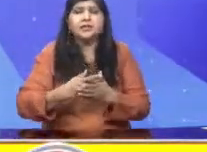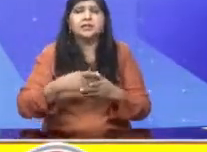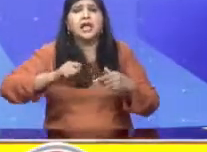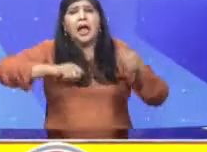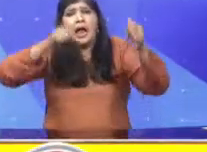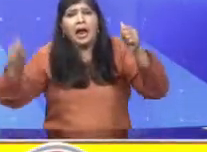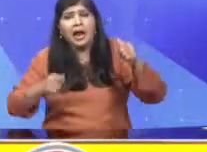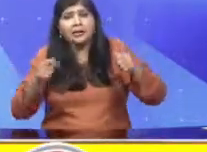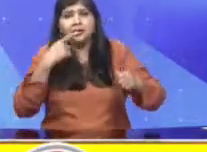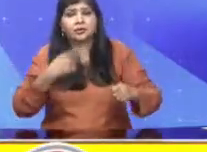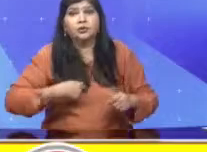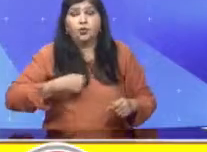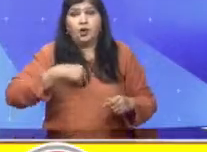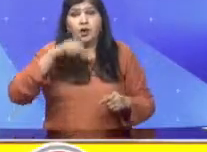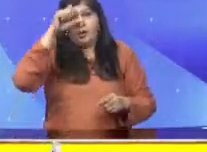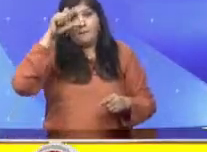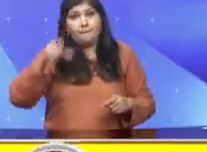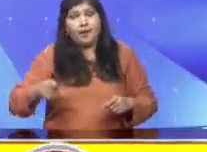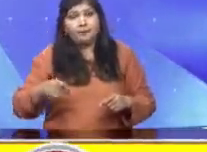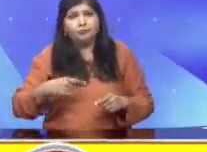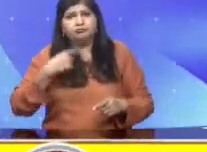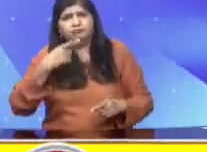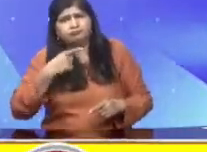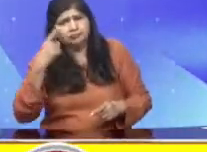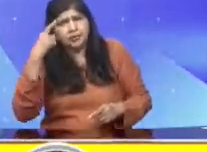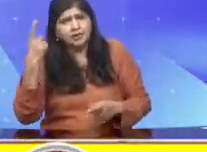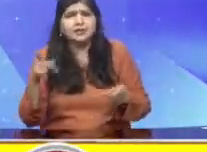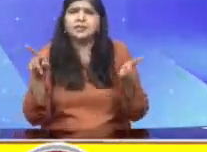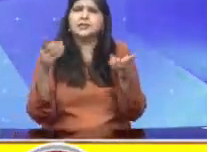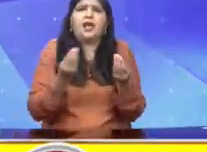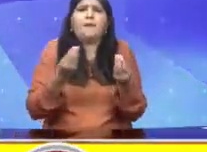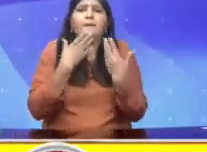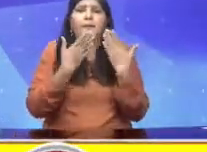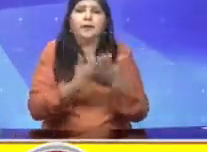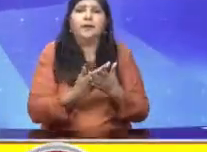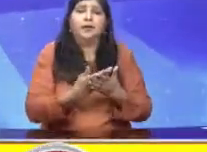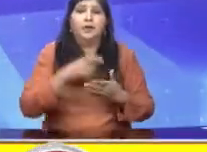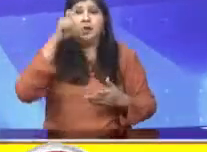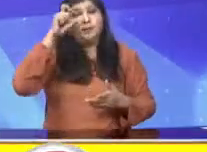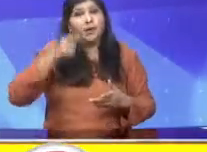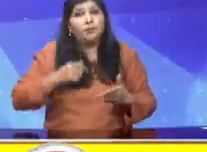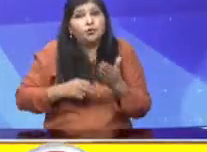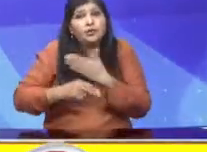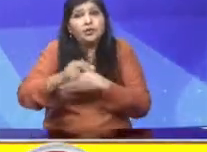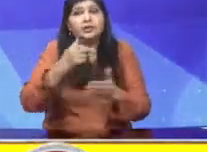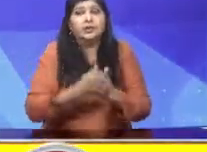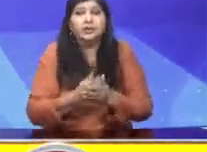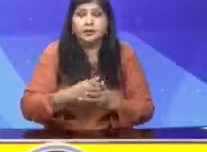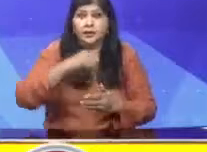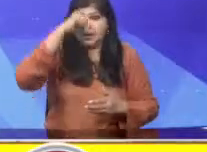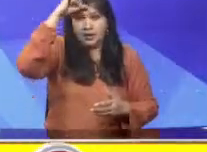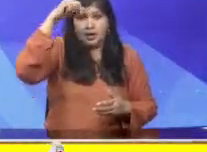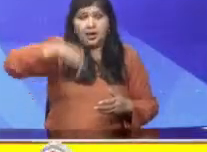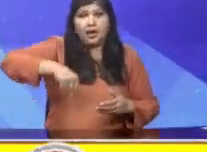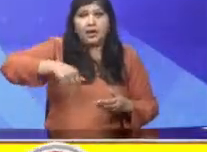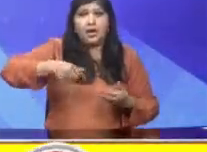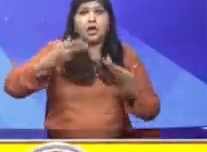की हो तो पुझ्य बापो का स्मरन होना स्वाभाविक है जैसे बापो के नेत्रुत में भारत